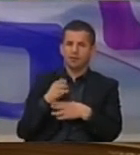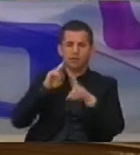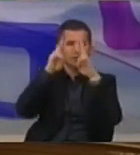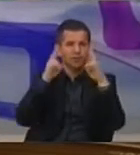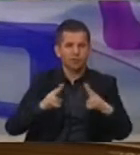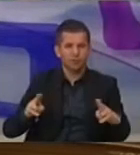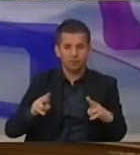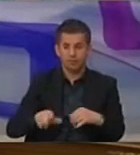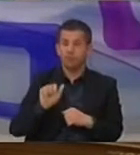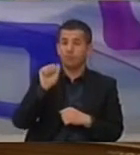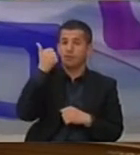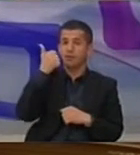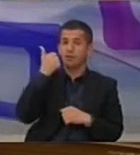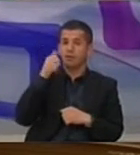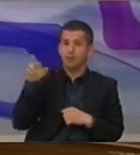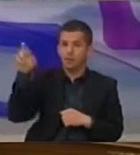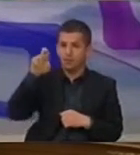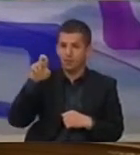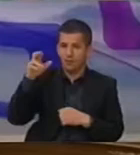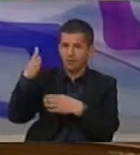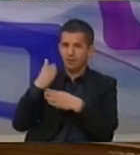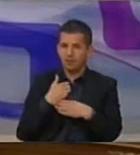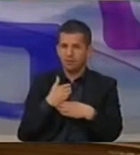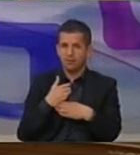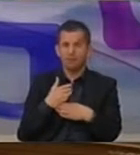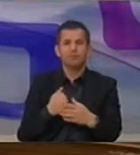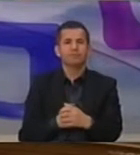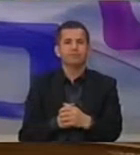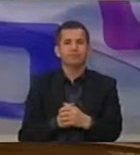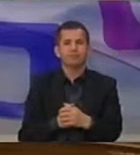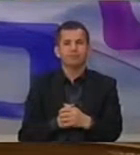ndërkombëtare, në rend të parë përkrahjen evropiane